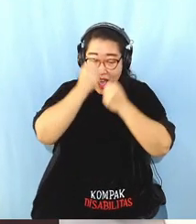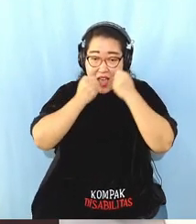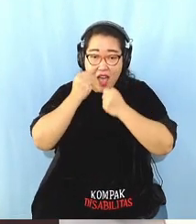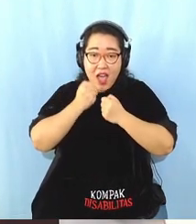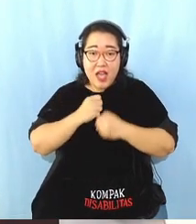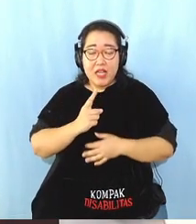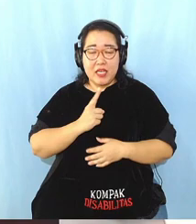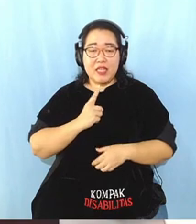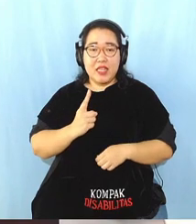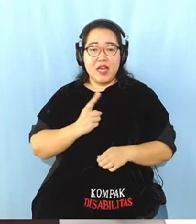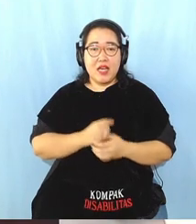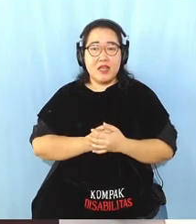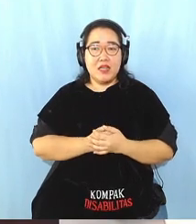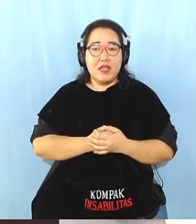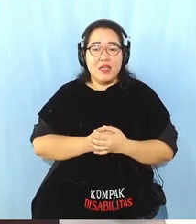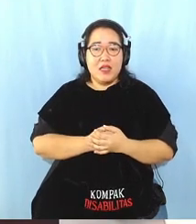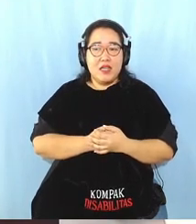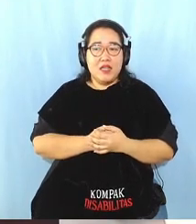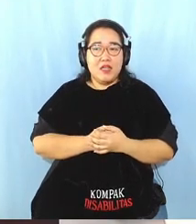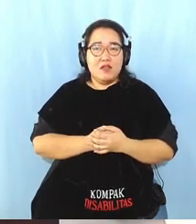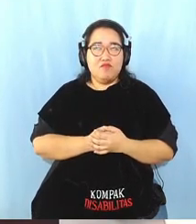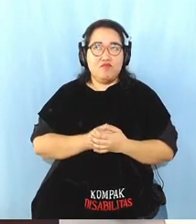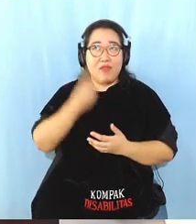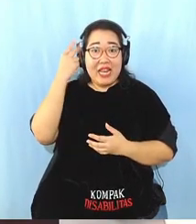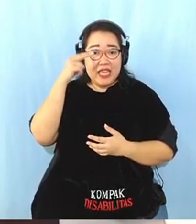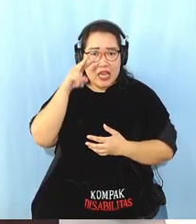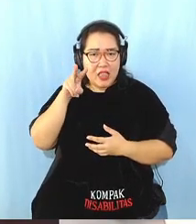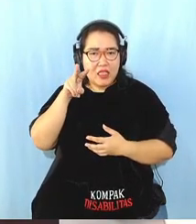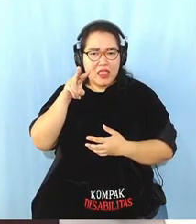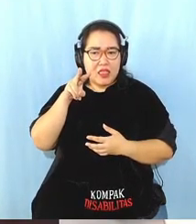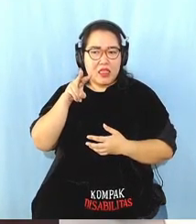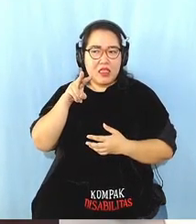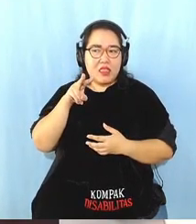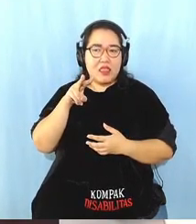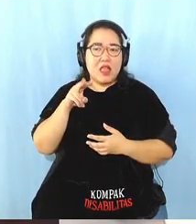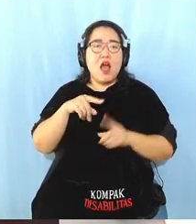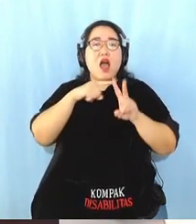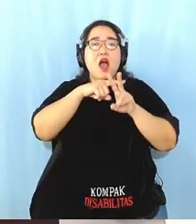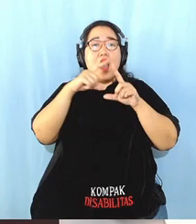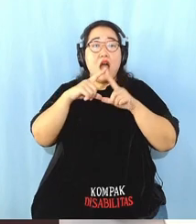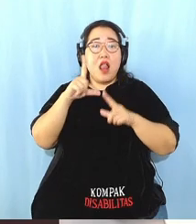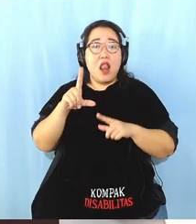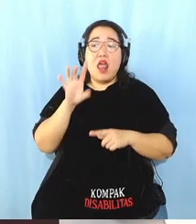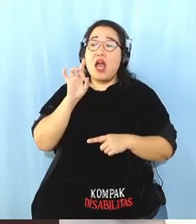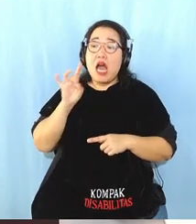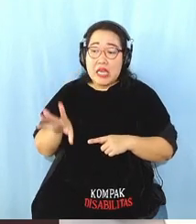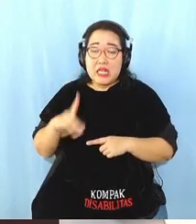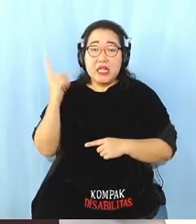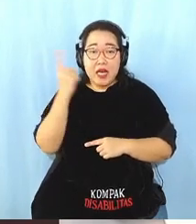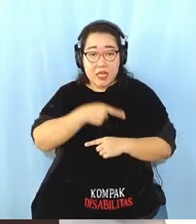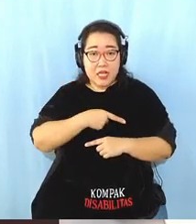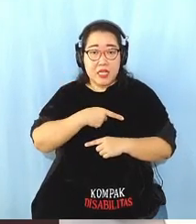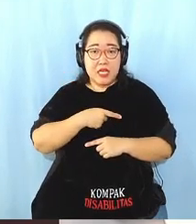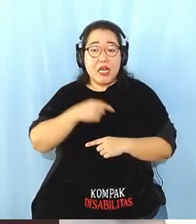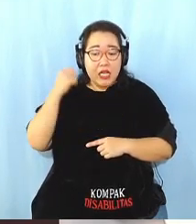dihadapkan dengan kenyataan yang lain dari kehidupan ini. Dan itu terjadi